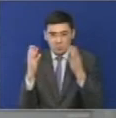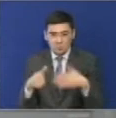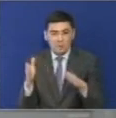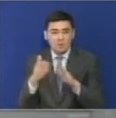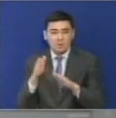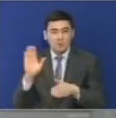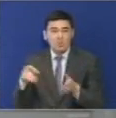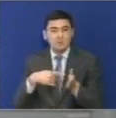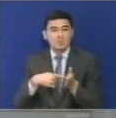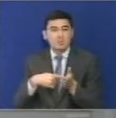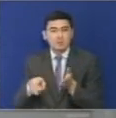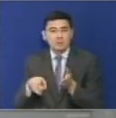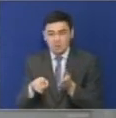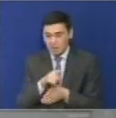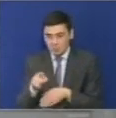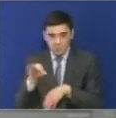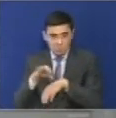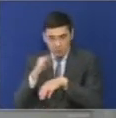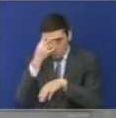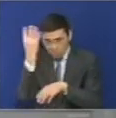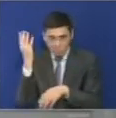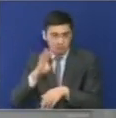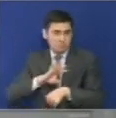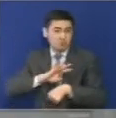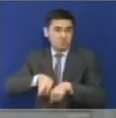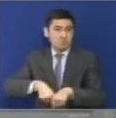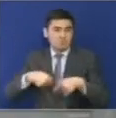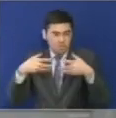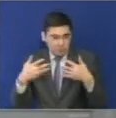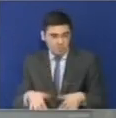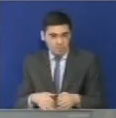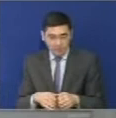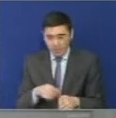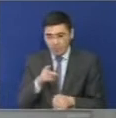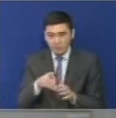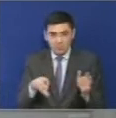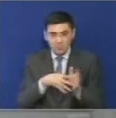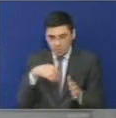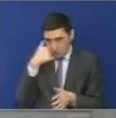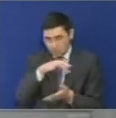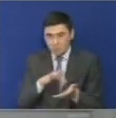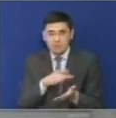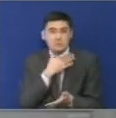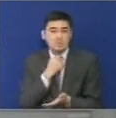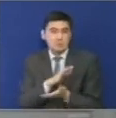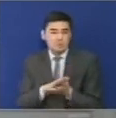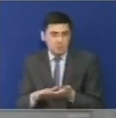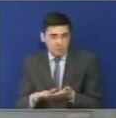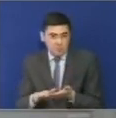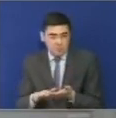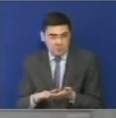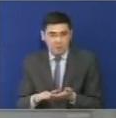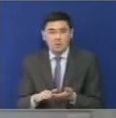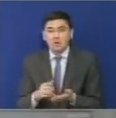Олар толығымен коронавирус індеттен жазылып шықты. Ол 59 жылғы Семей тұрғыны азаматша